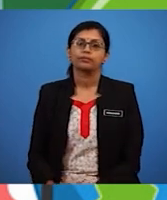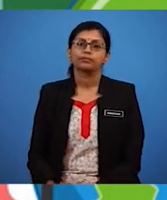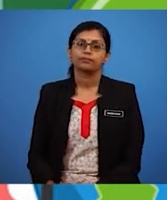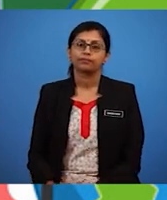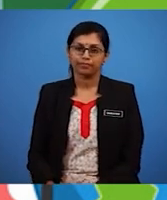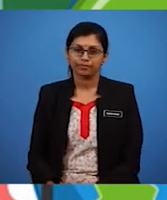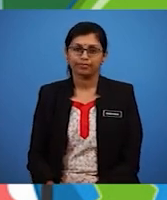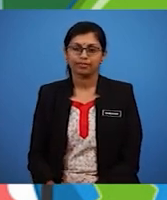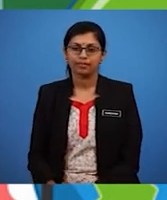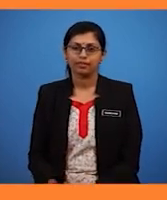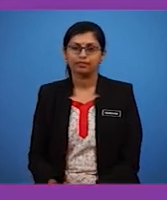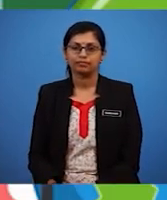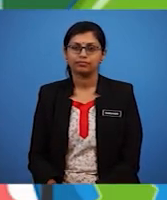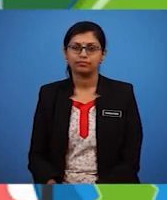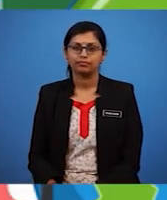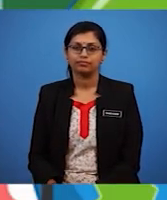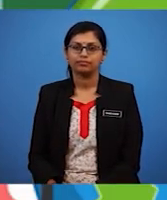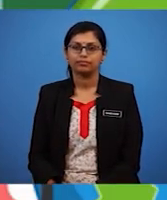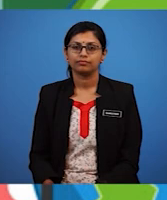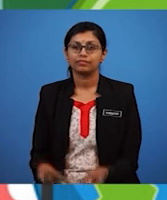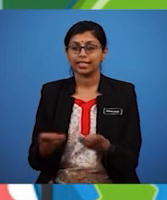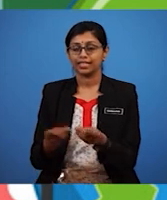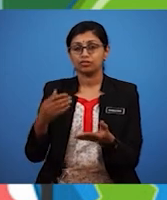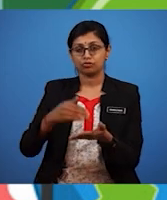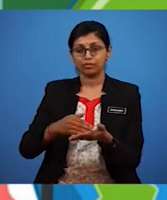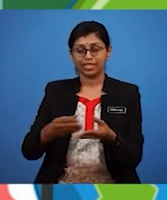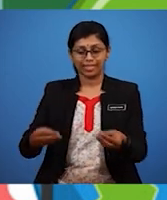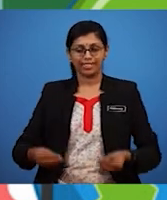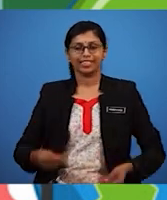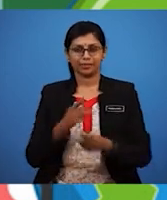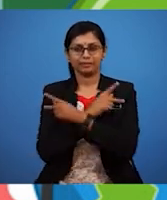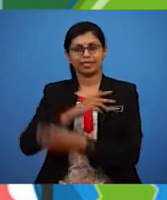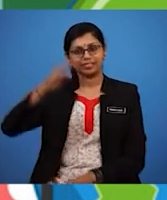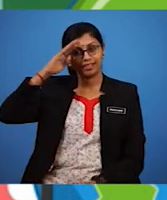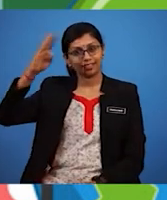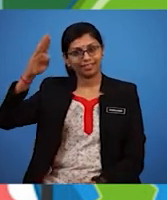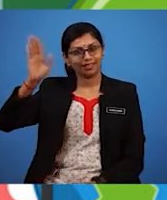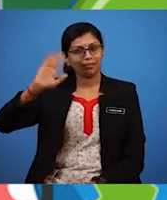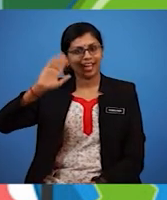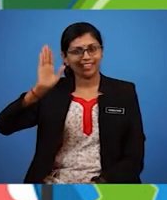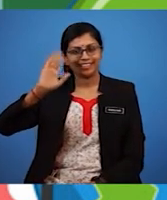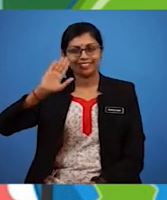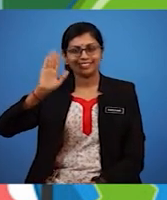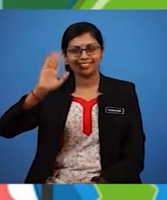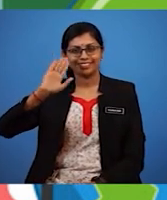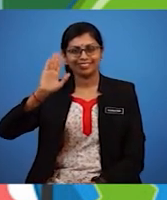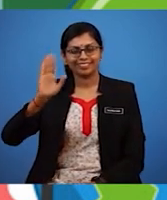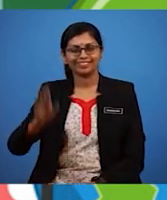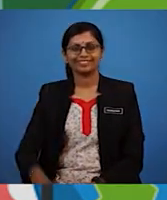yang berkaitan. Sekian, terima kasih. Hingga jumpa lagi. Bye!